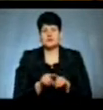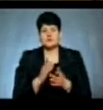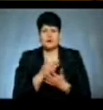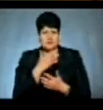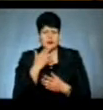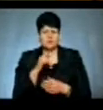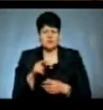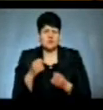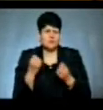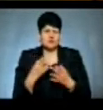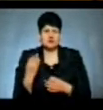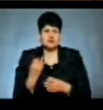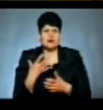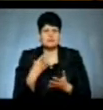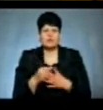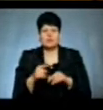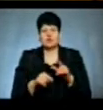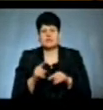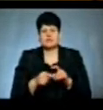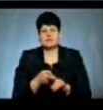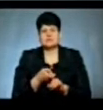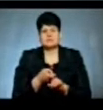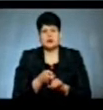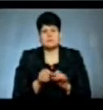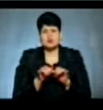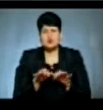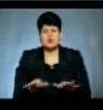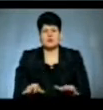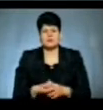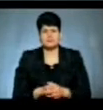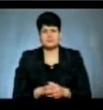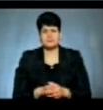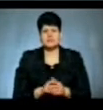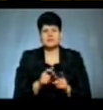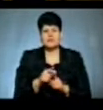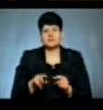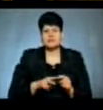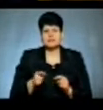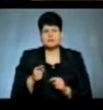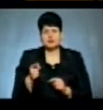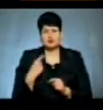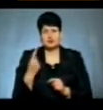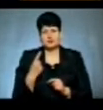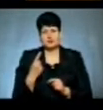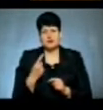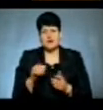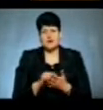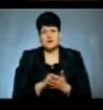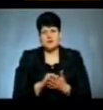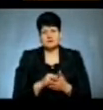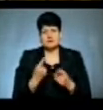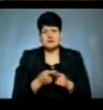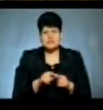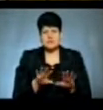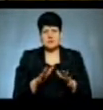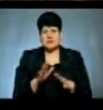просто цікавляться своїми родинними зв'язками, своїми коренями. За словами директора Тернопільського обласного державного архіву Федора Полянського, на даний момент у